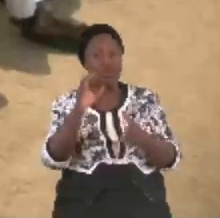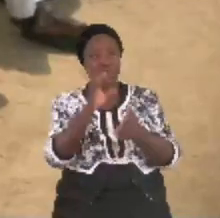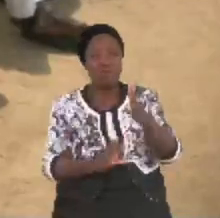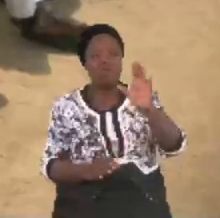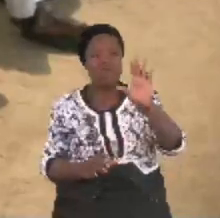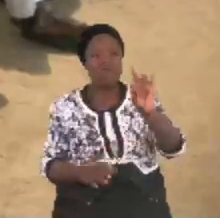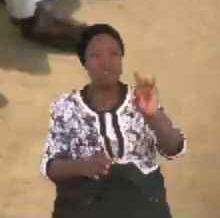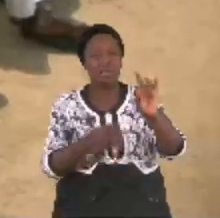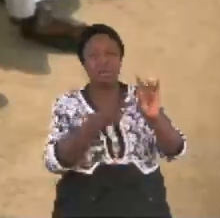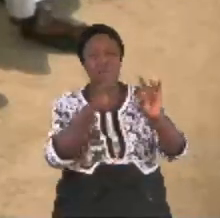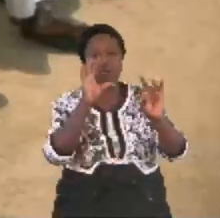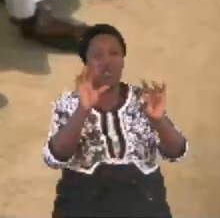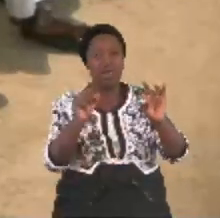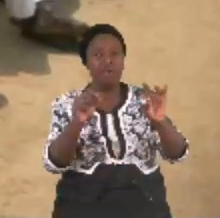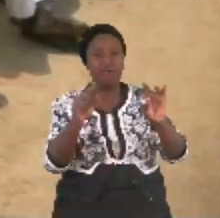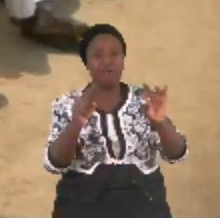8, 11.